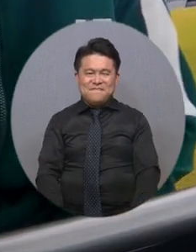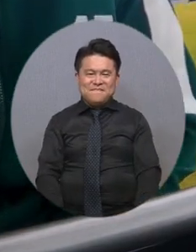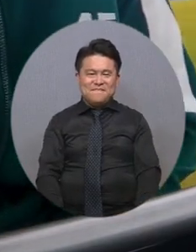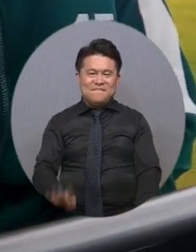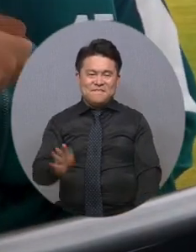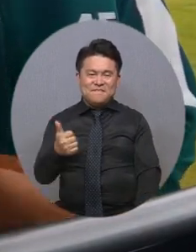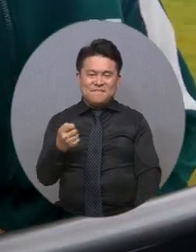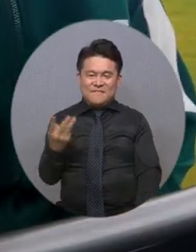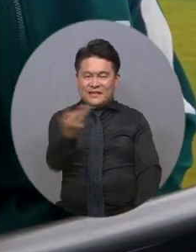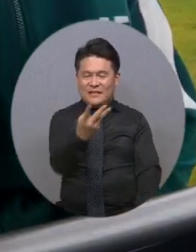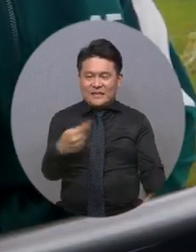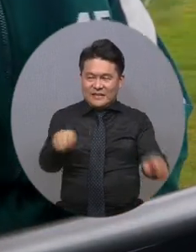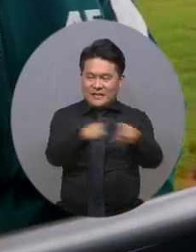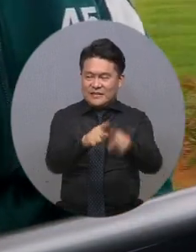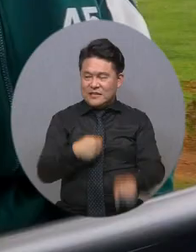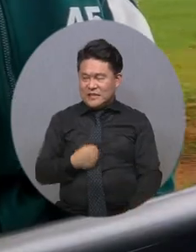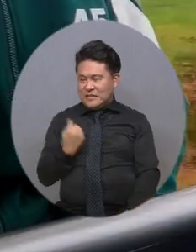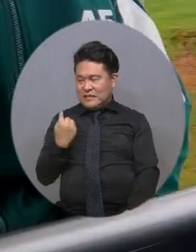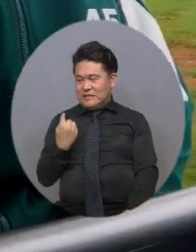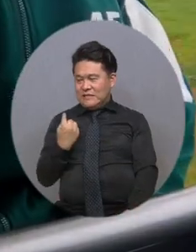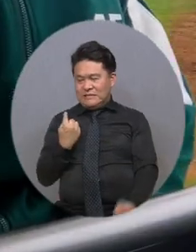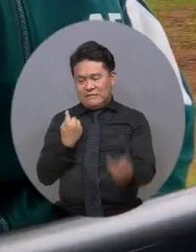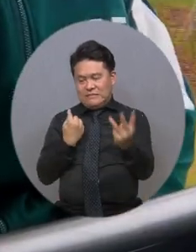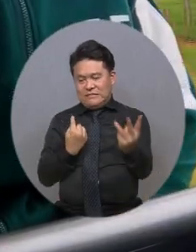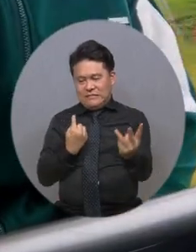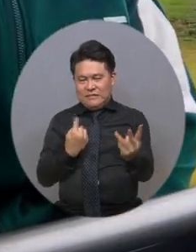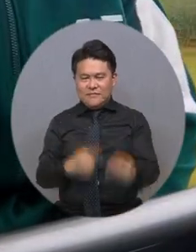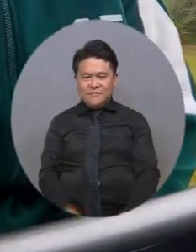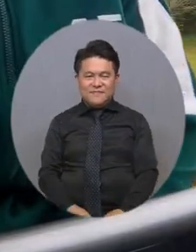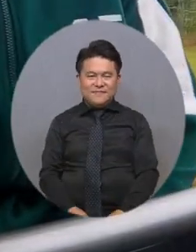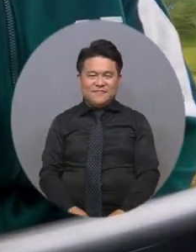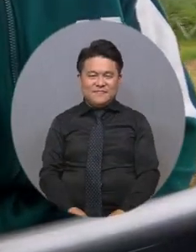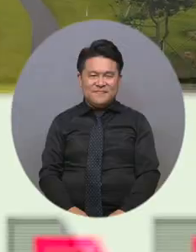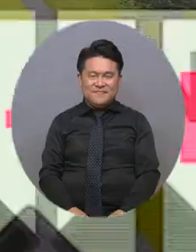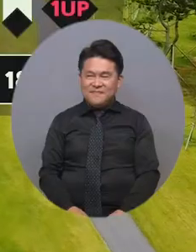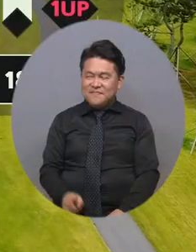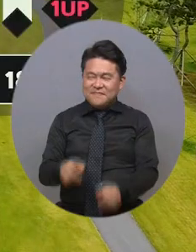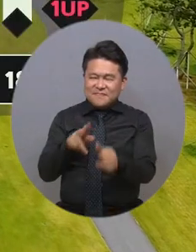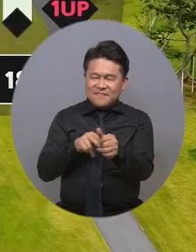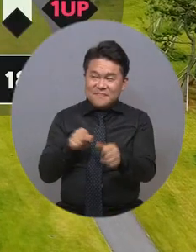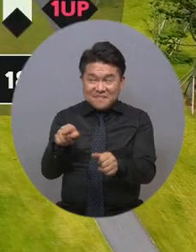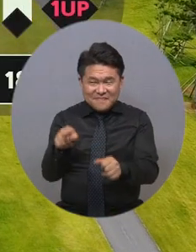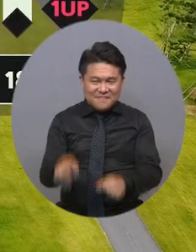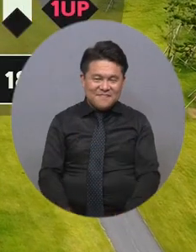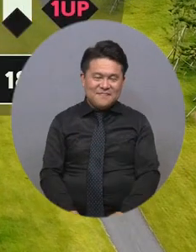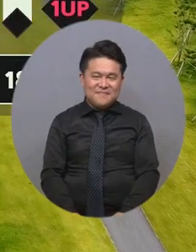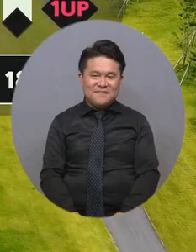455번님 3시 4시 팀인 것 같아. 엑스맨. 엑스맨? 어떤